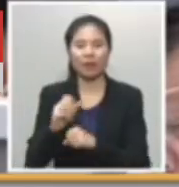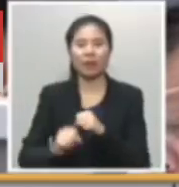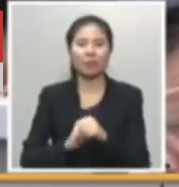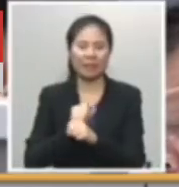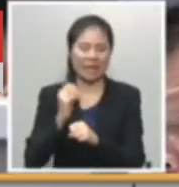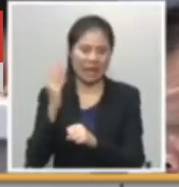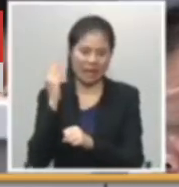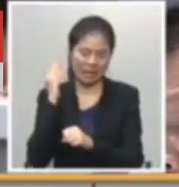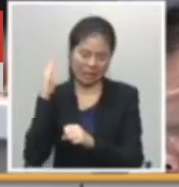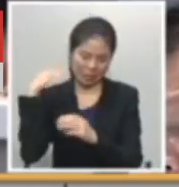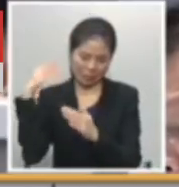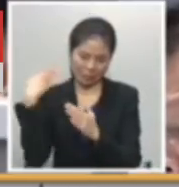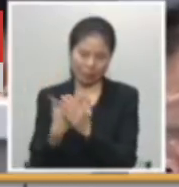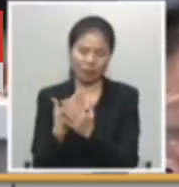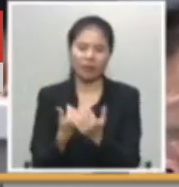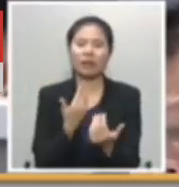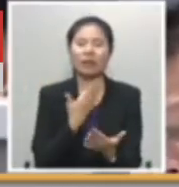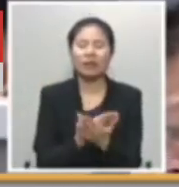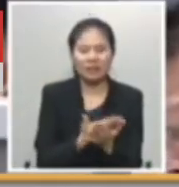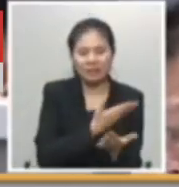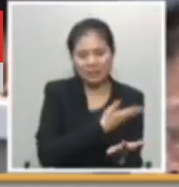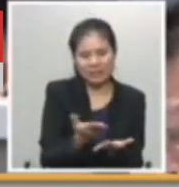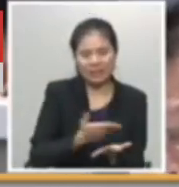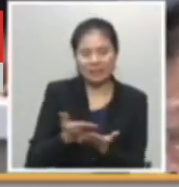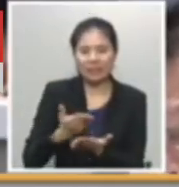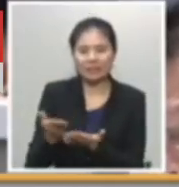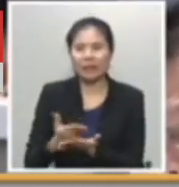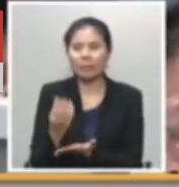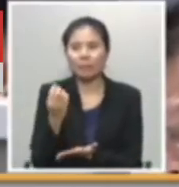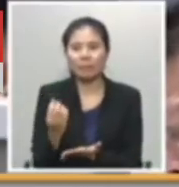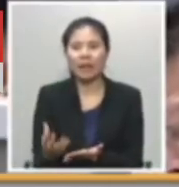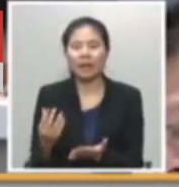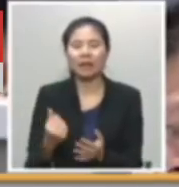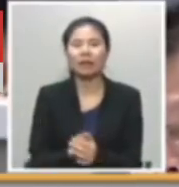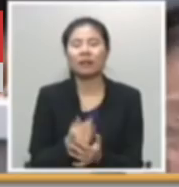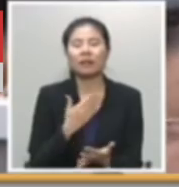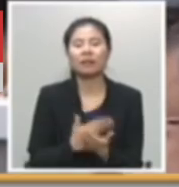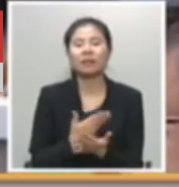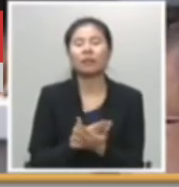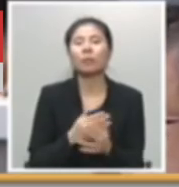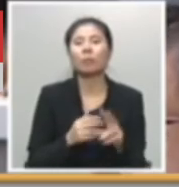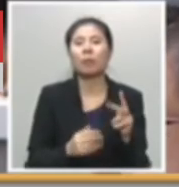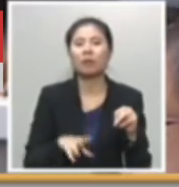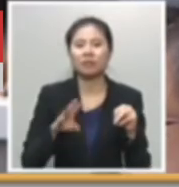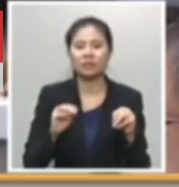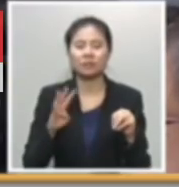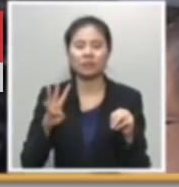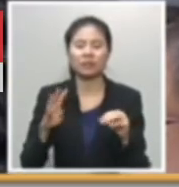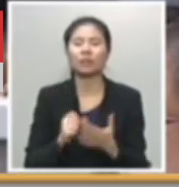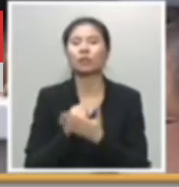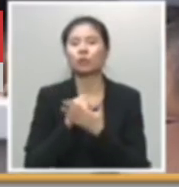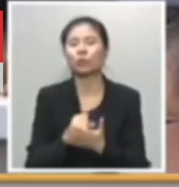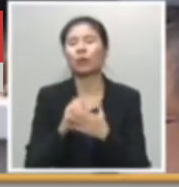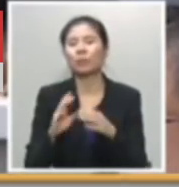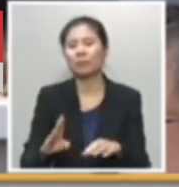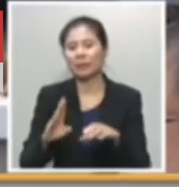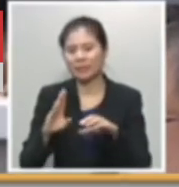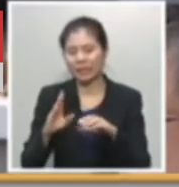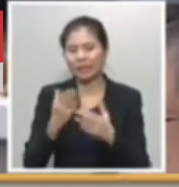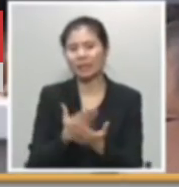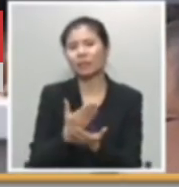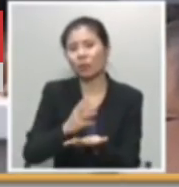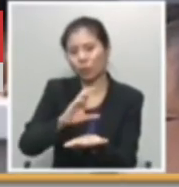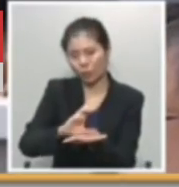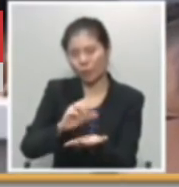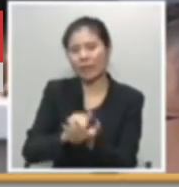เนี่ยท่านผลาญงบไปมากมายอย่างมหาศาลท่านใช้มาตรา44เอื้อเจ้าสัวเอื้อพวกพ้องท่านอย่